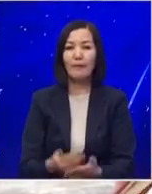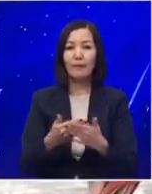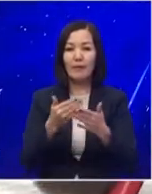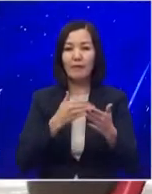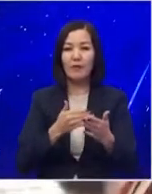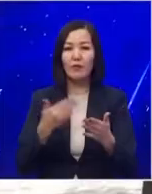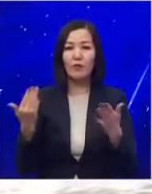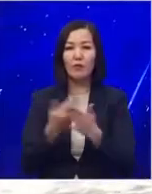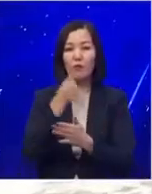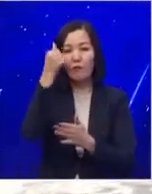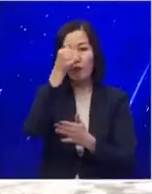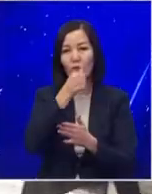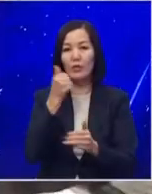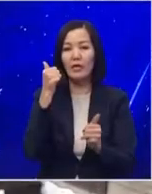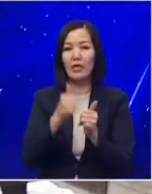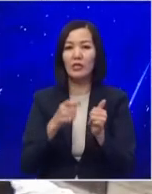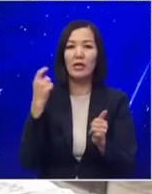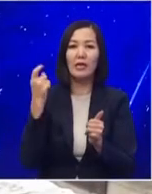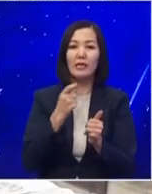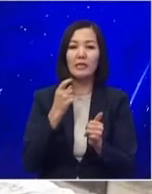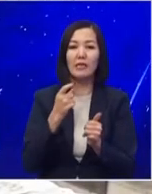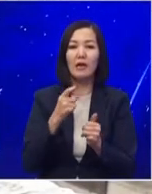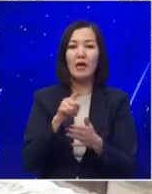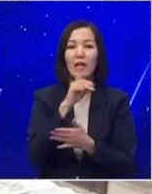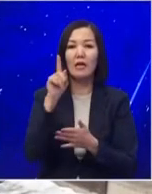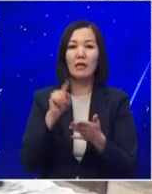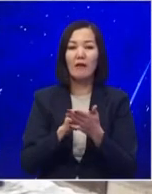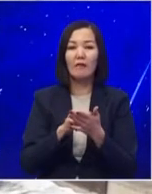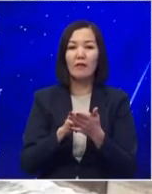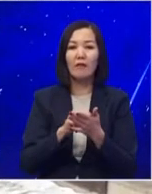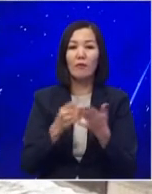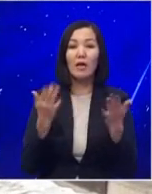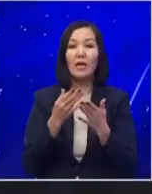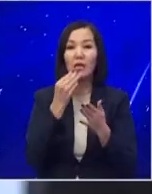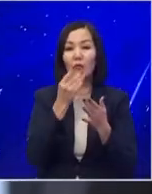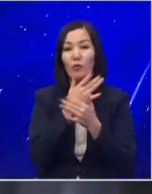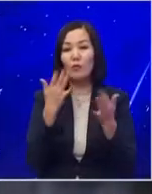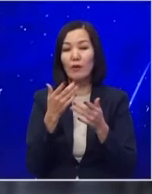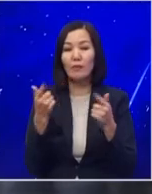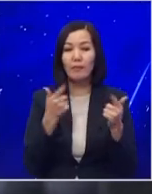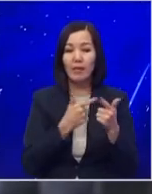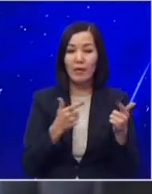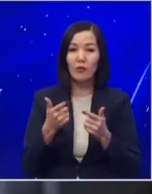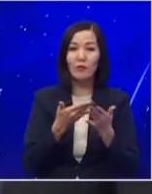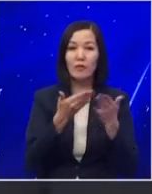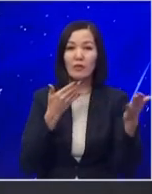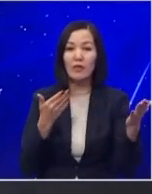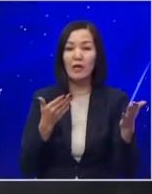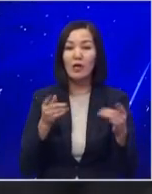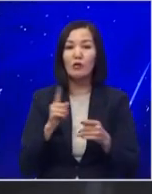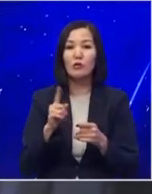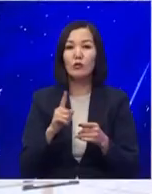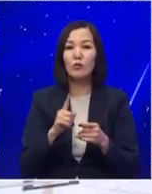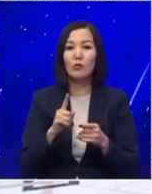наступающего нового года каждая хозяйка задается главным вопросом какие блюда приготовить для праздничного стола чтобы угодить и семье и